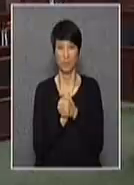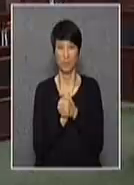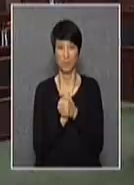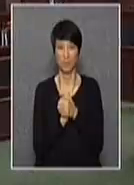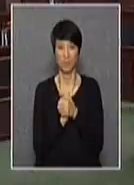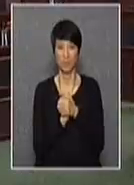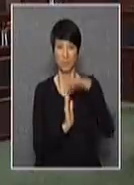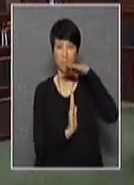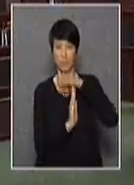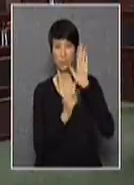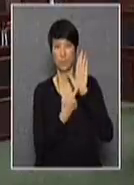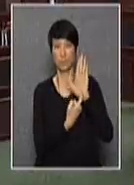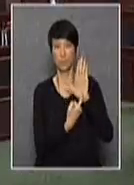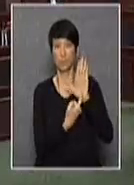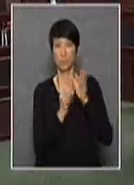停止表決，顯示結果。